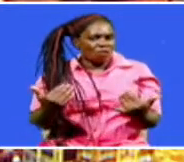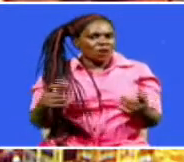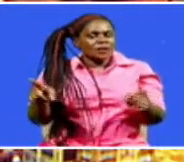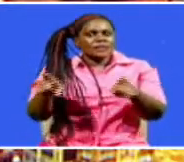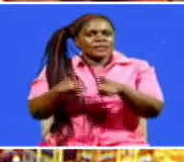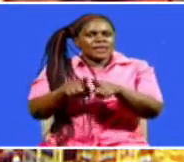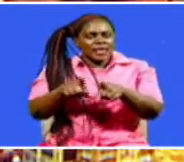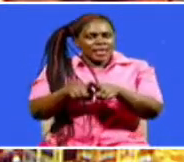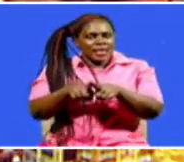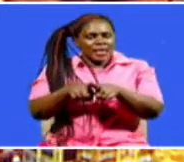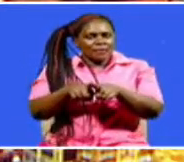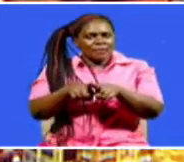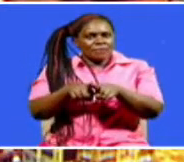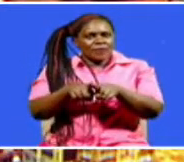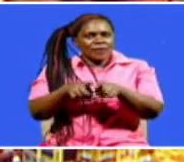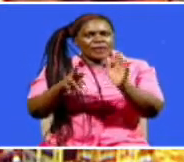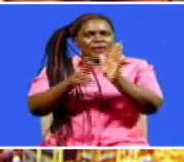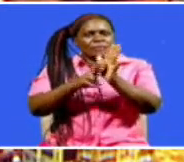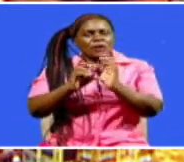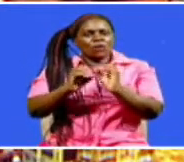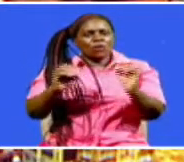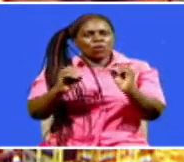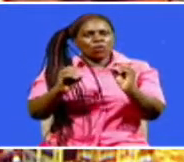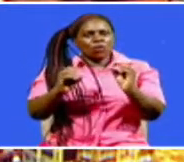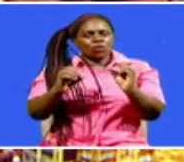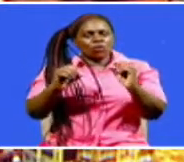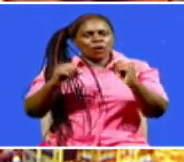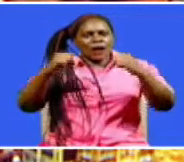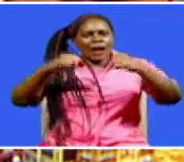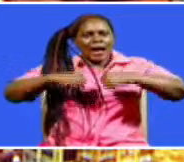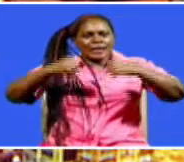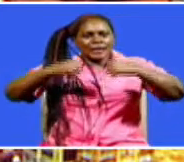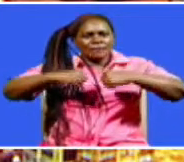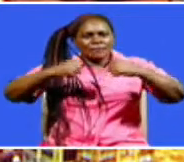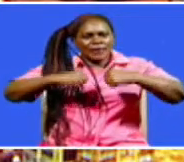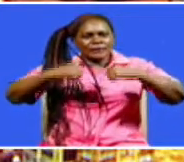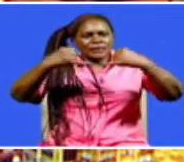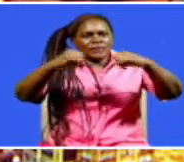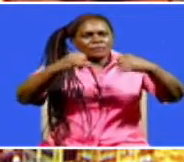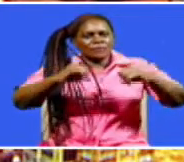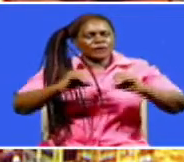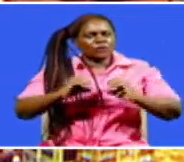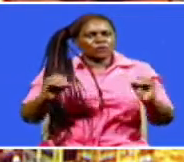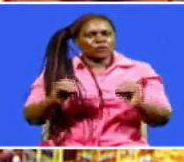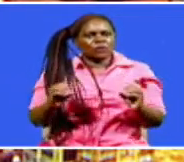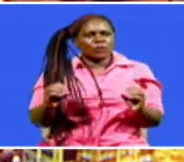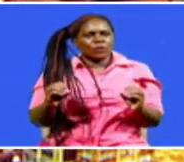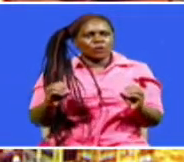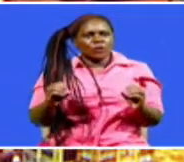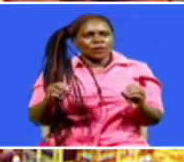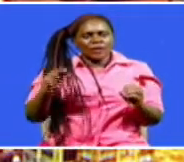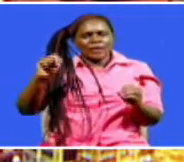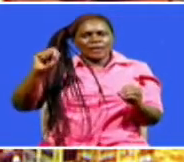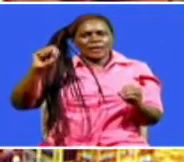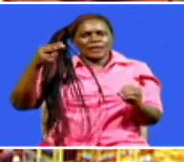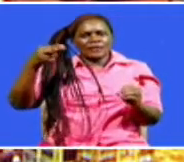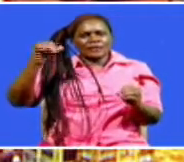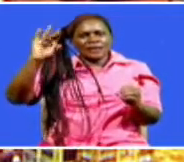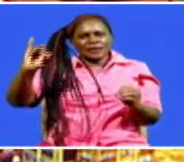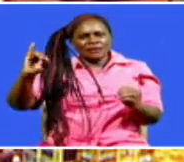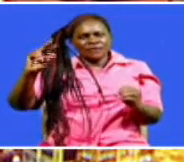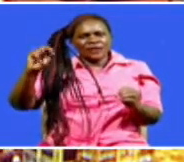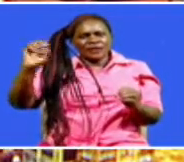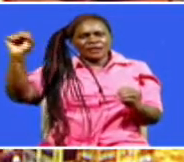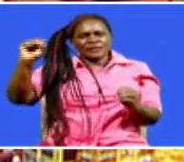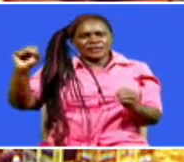pamoja na kutowasilishwa kwa makataa tofauti ama matozo tofauti ikiwemo NHIF, NSSF